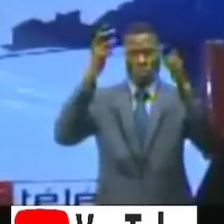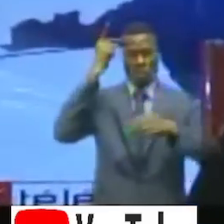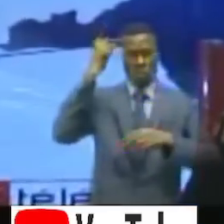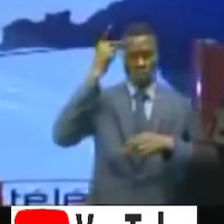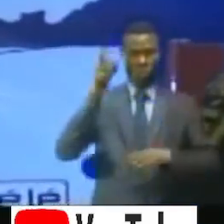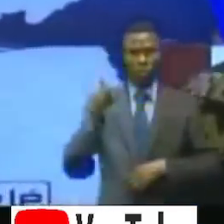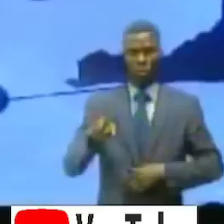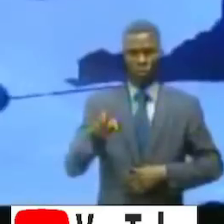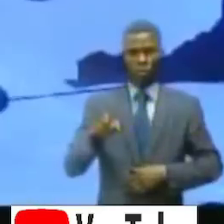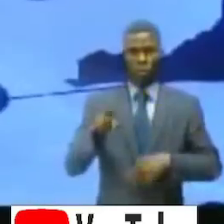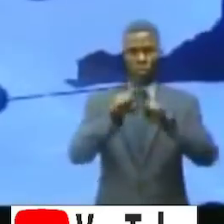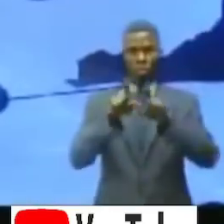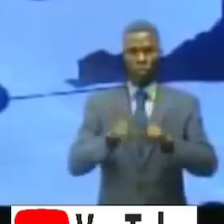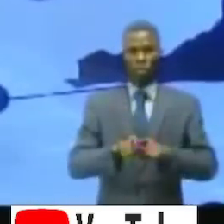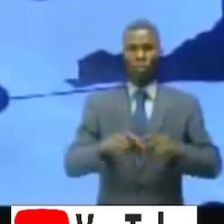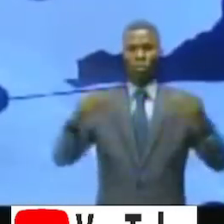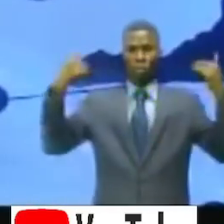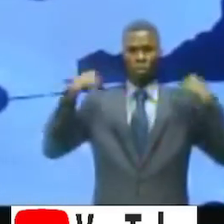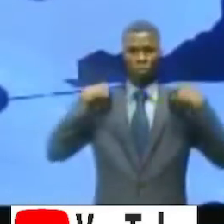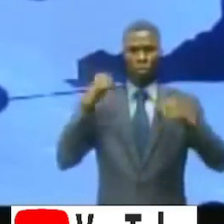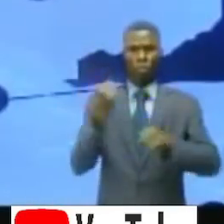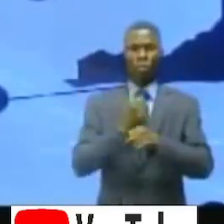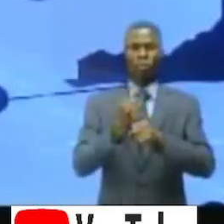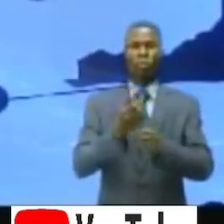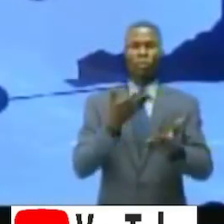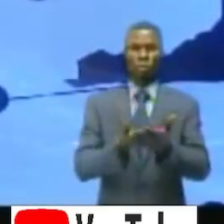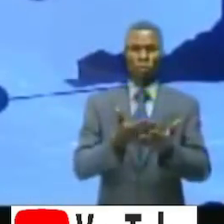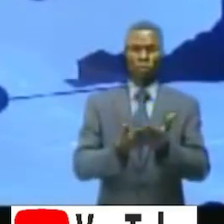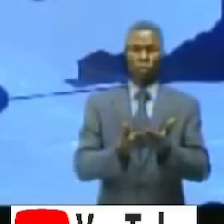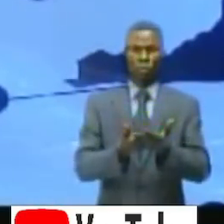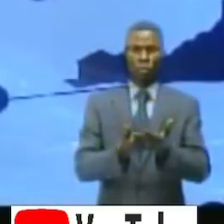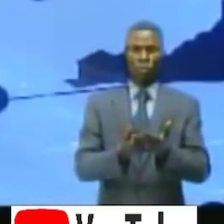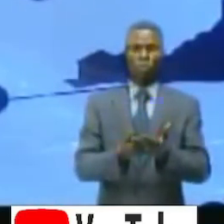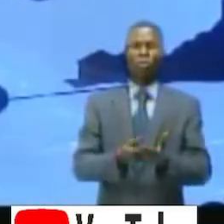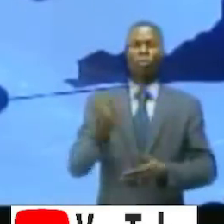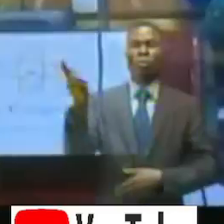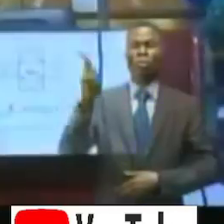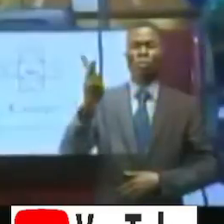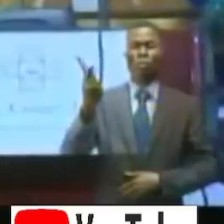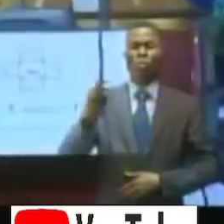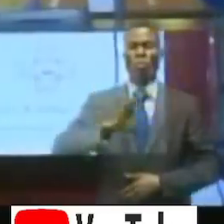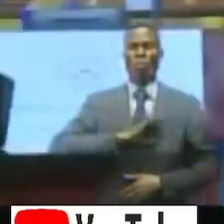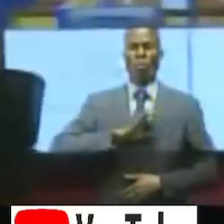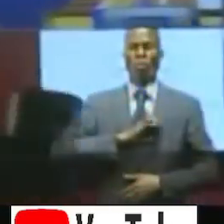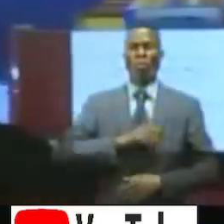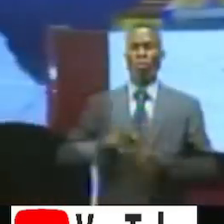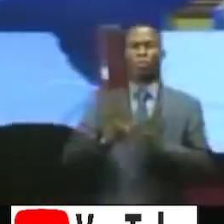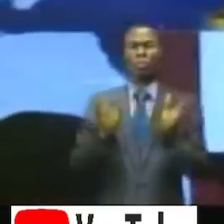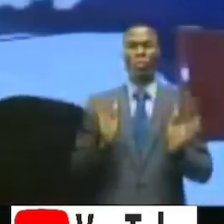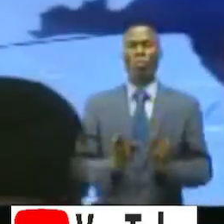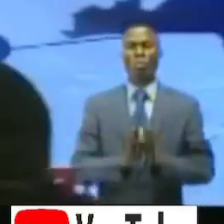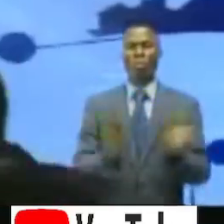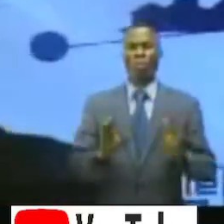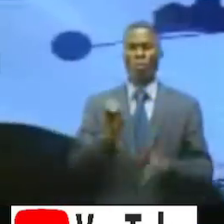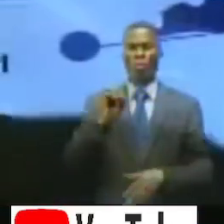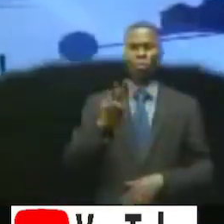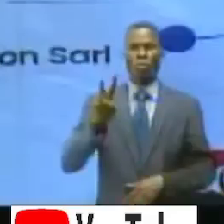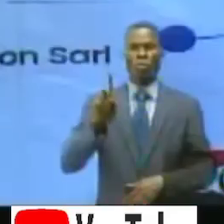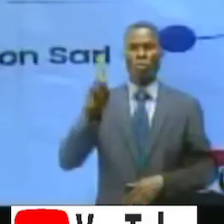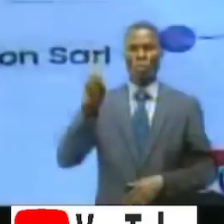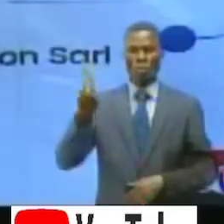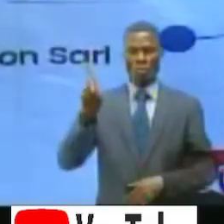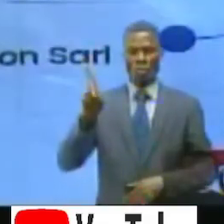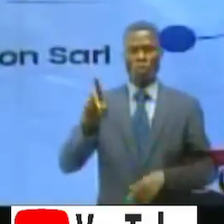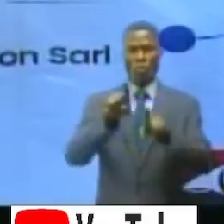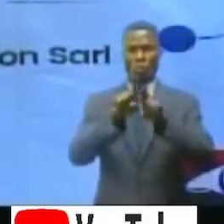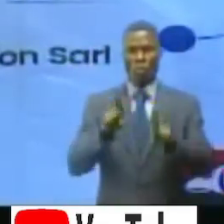Jean-Tini Ngobila, le patron du service national, le général Kasongo Kabwiki, et le directeur général de l'OVD, Victor Toumba,